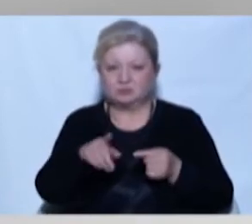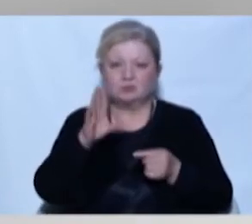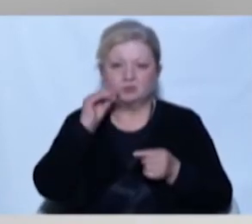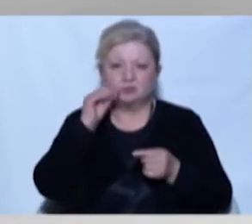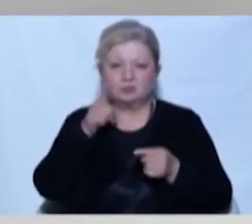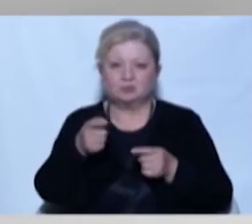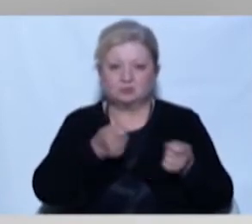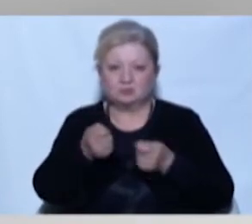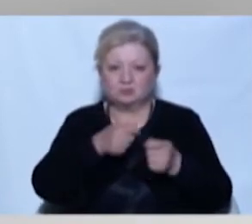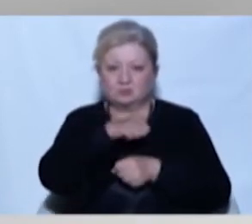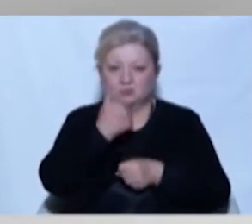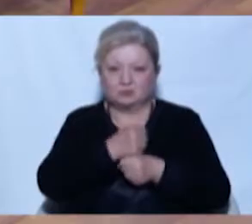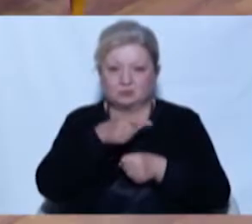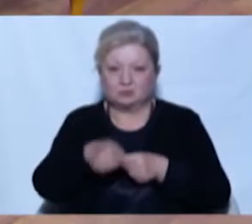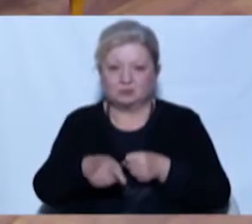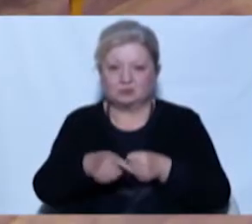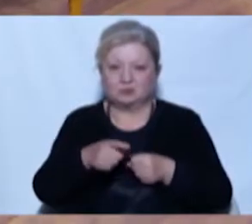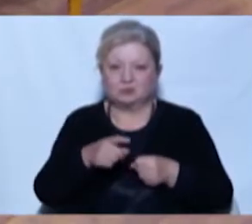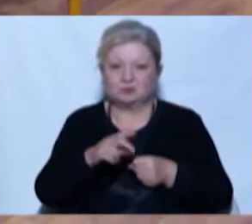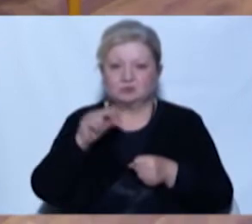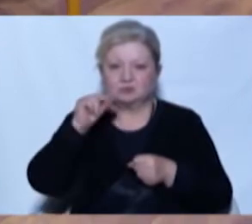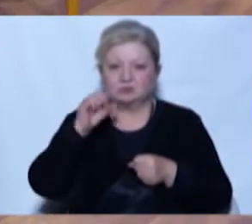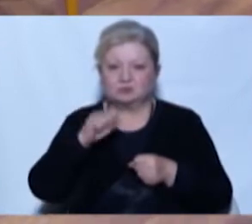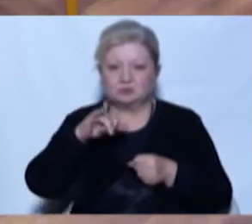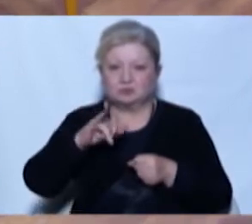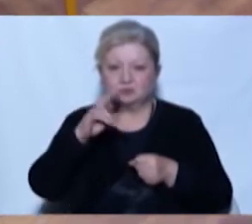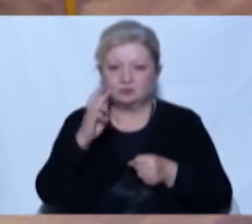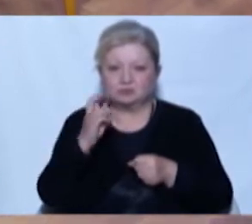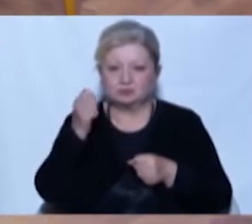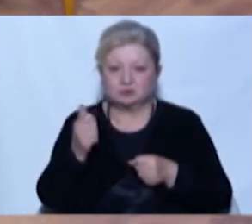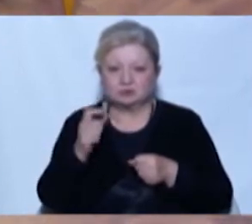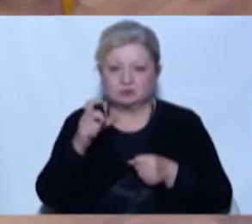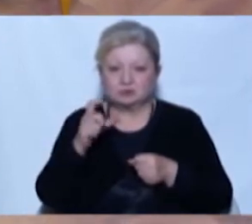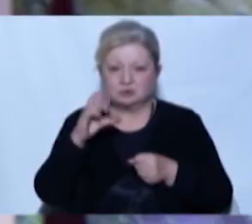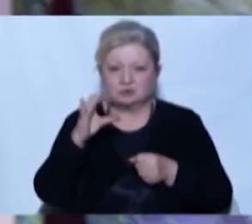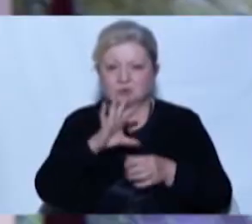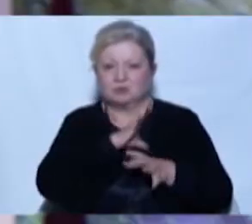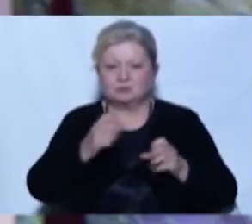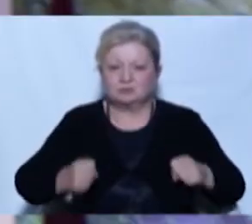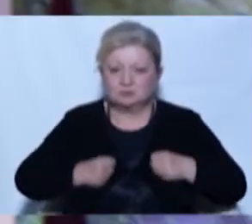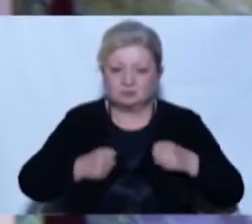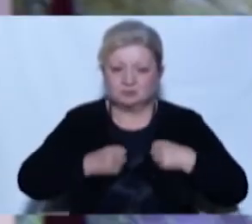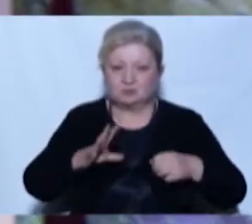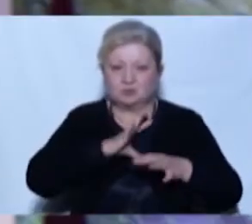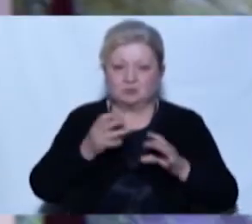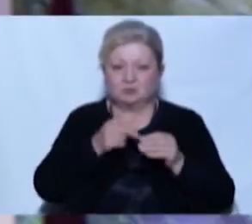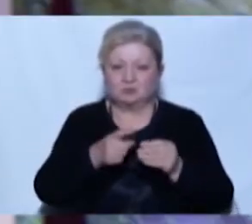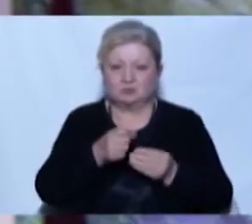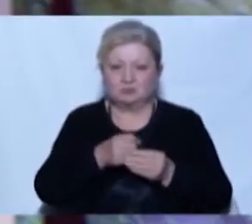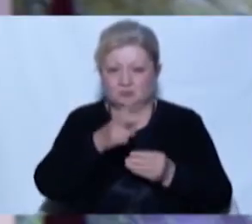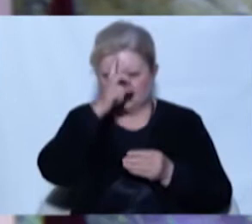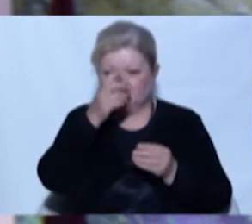martveli, sheleba itkvas, diktatori Nicolae Ceaușescu, qvelanaira tsdilobda sheinarchunebina khelisupleba, magram samtsoharod